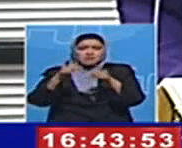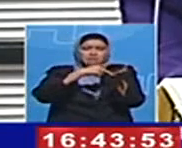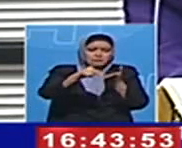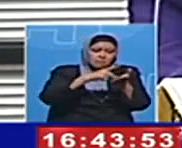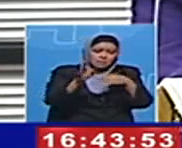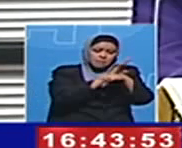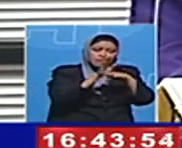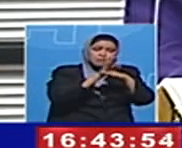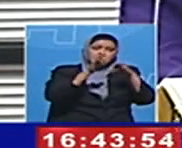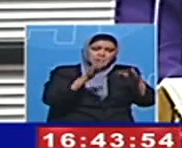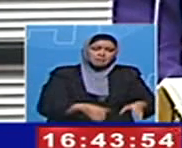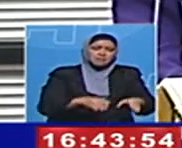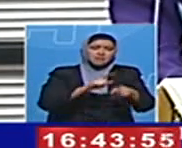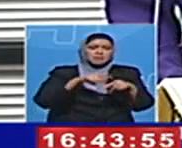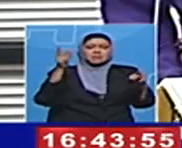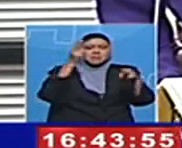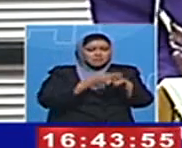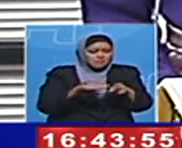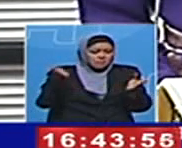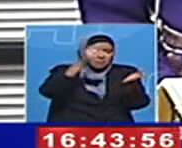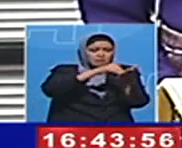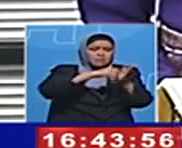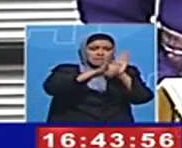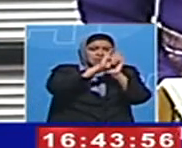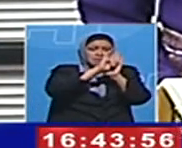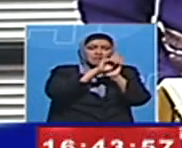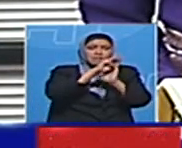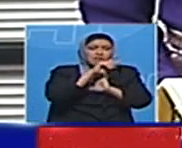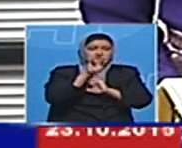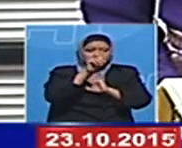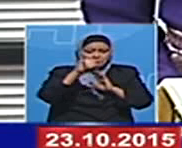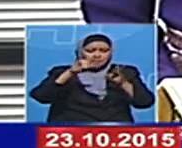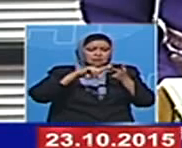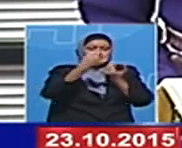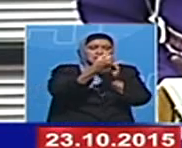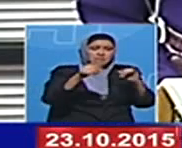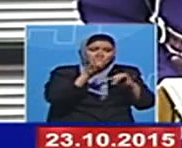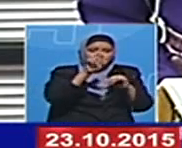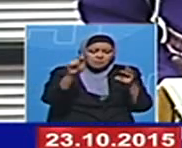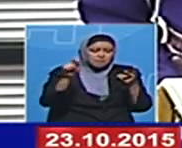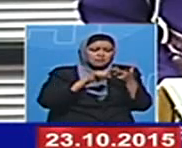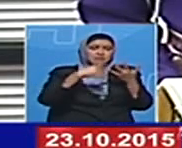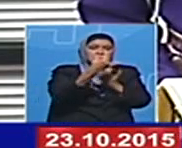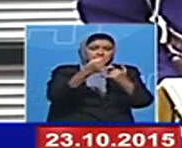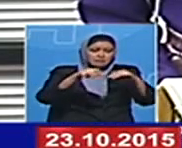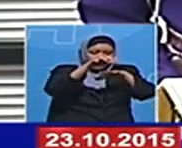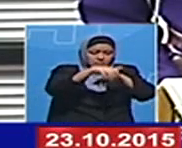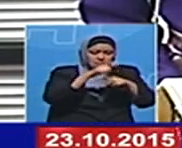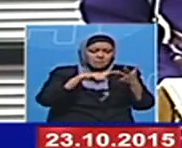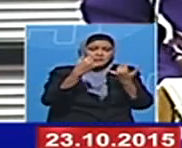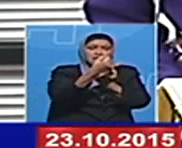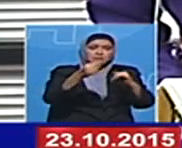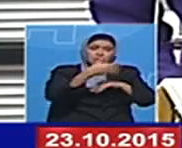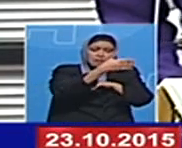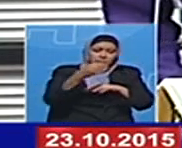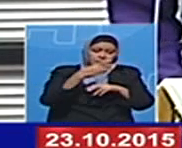penjenamaan semula Mardi jabatan veterinari jabatan pertanian dan jabatan perikanan serta